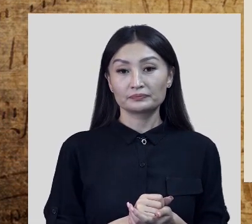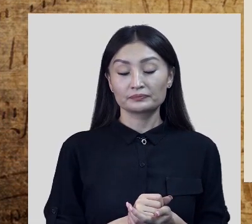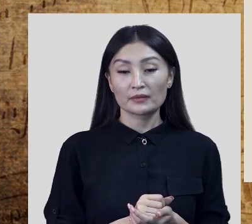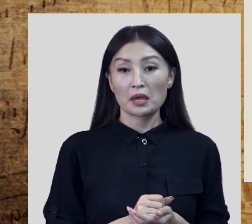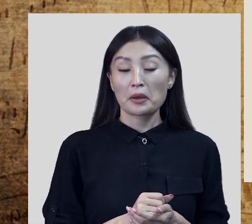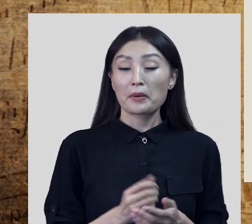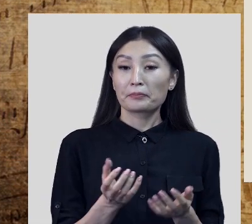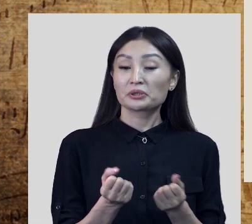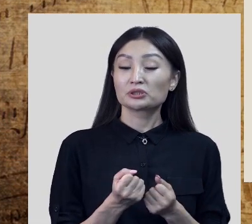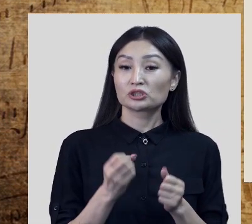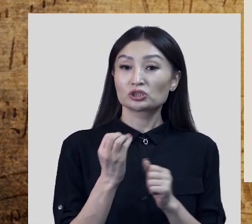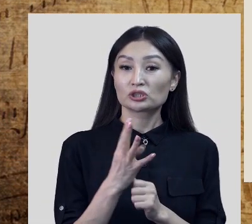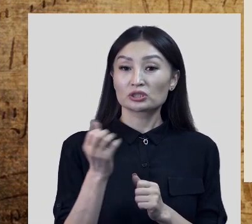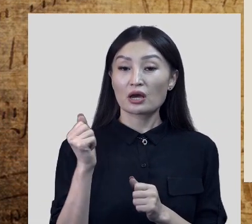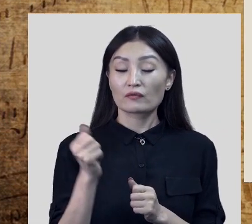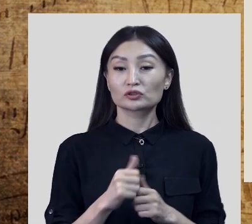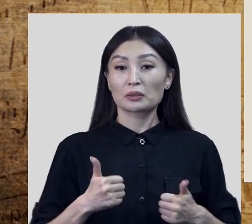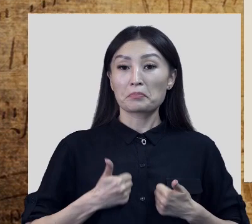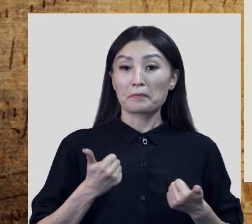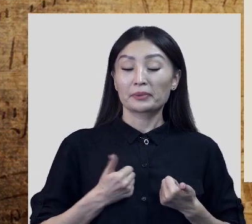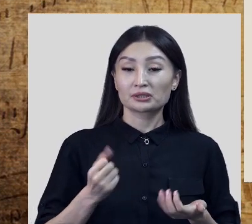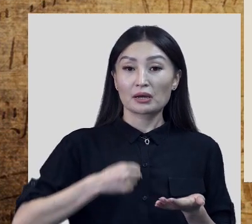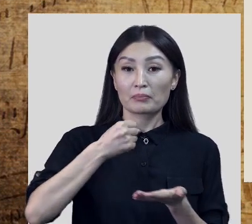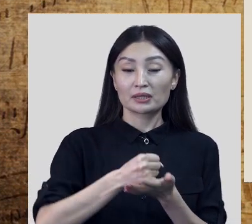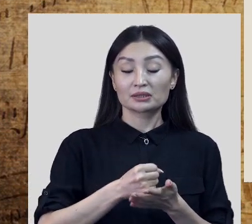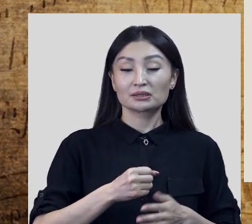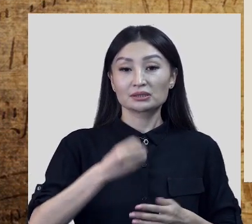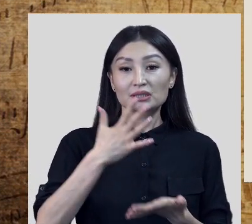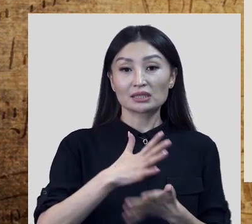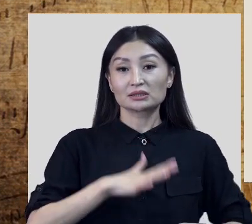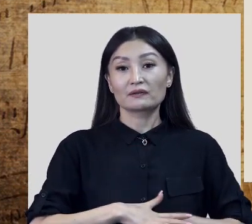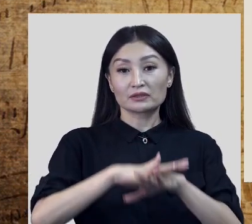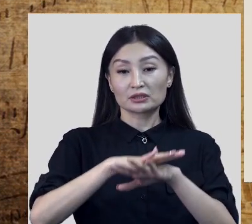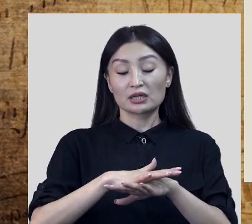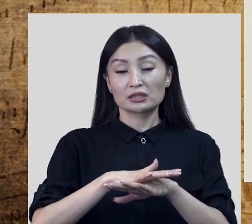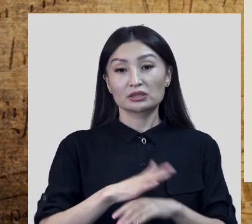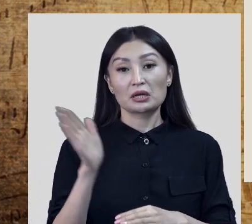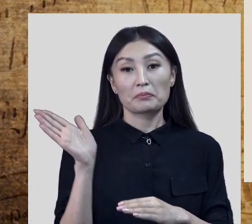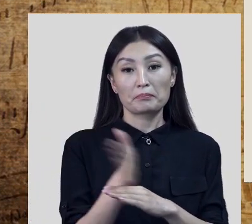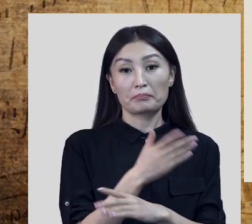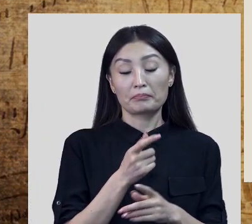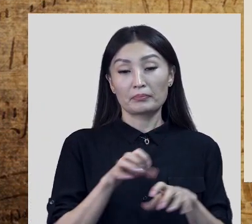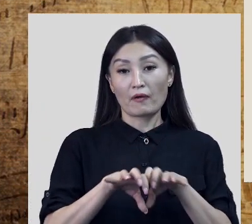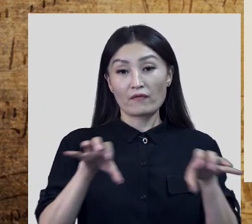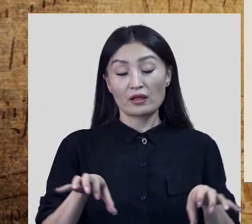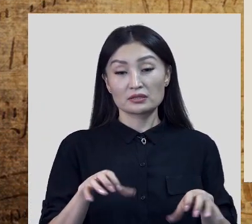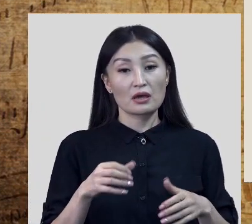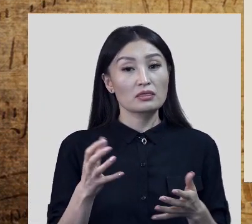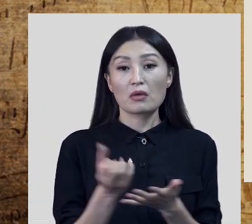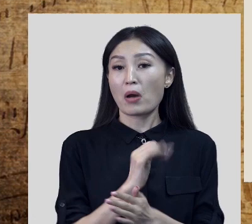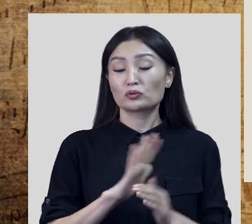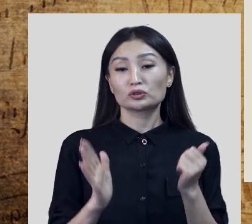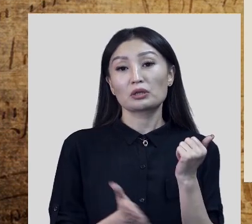предпринято и 14 августа попытка поднять в столице восстания с целью свергнуть правящий режим не получила поддержки